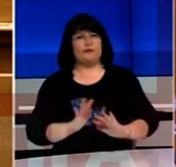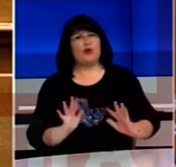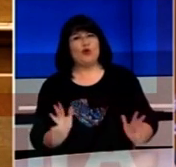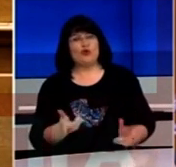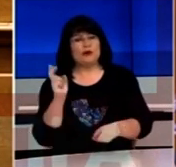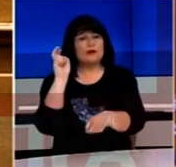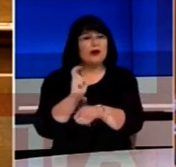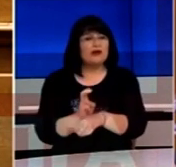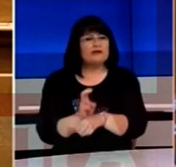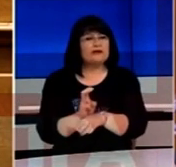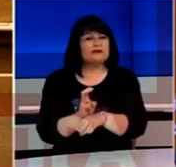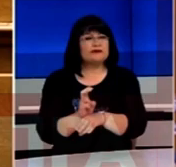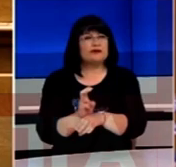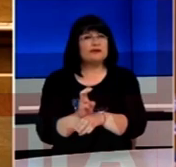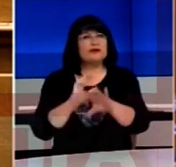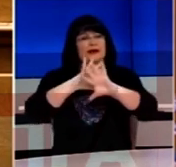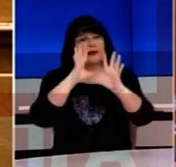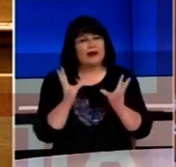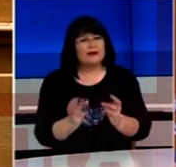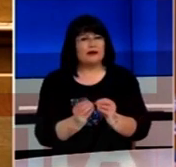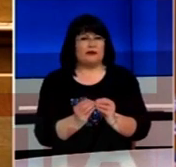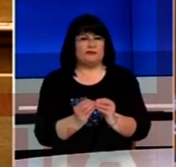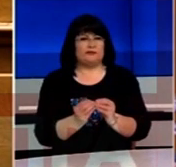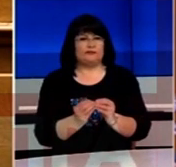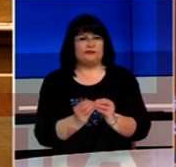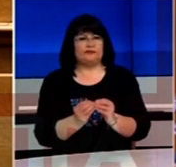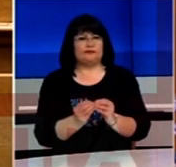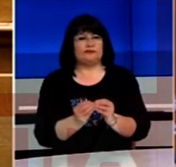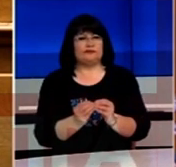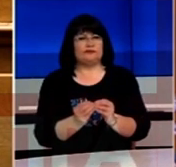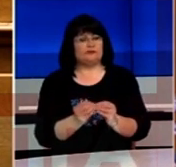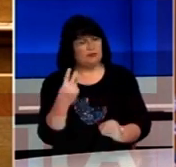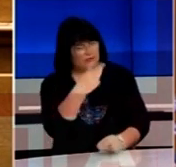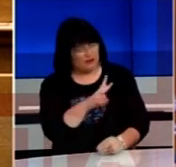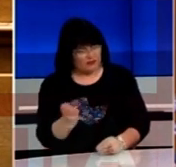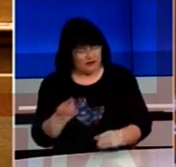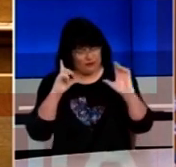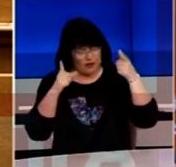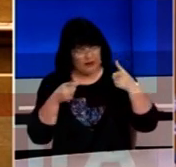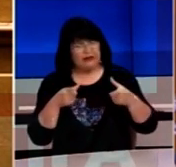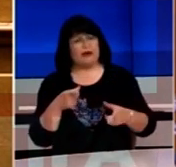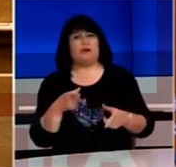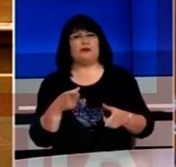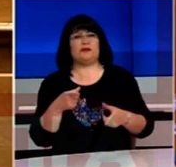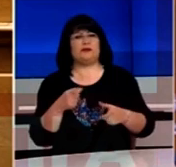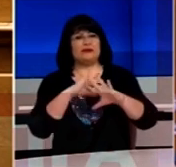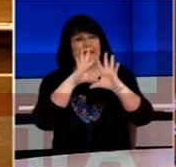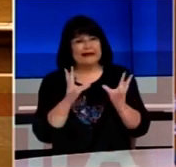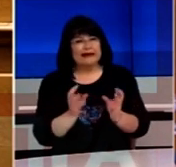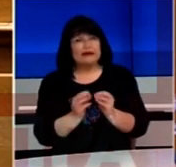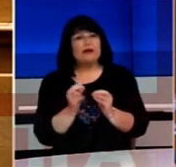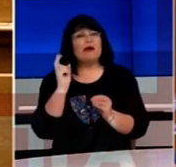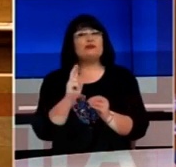όταν άφησε πίσω της συλλογικά και έχει, το πιστώνω και στη δική σας παράταξη, όταν συλλογικά